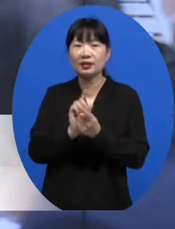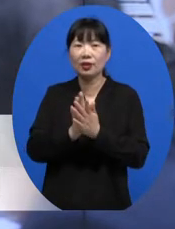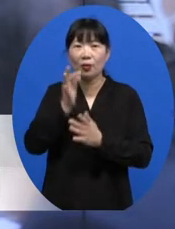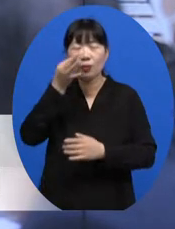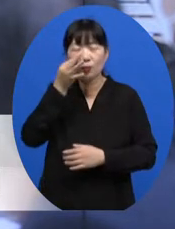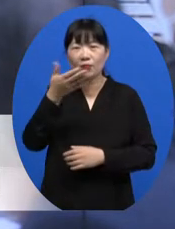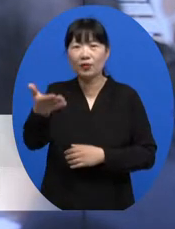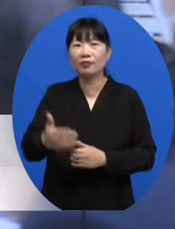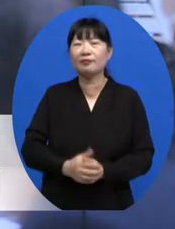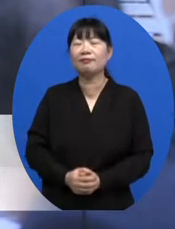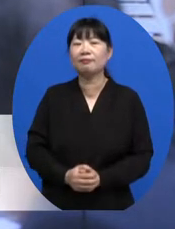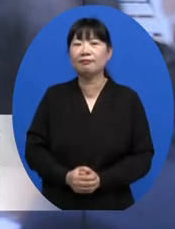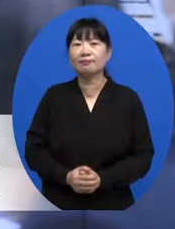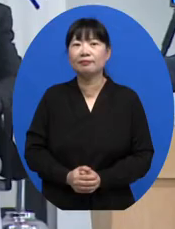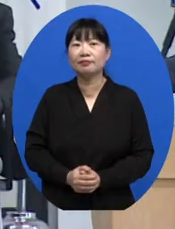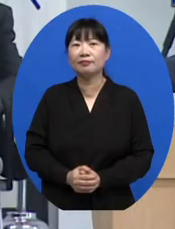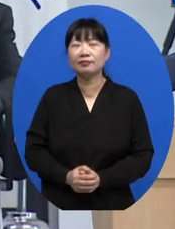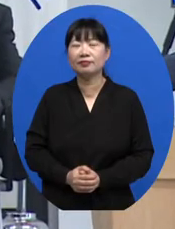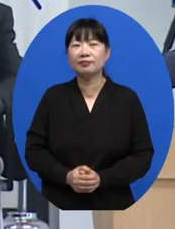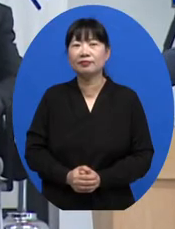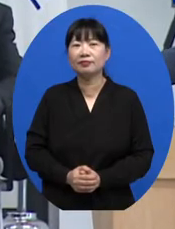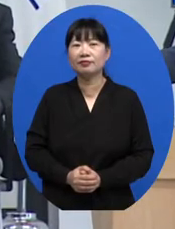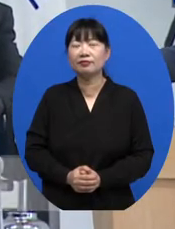보시죠 최지영 기자입니다